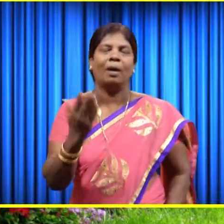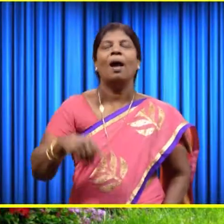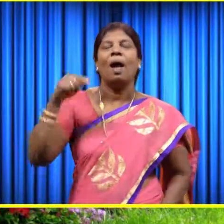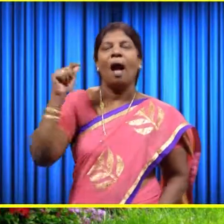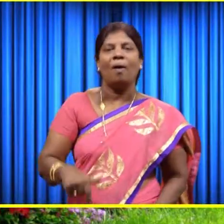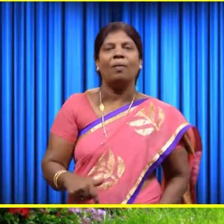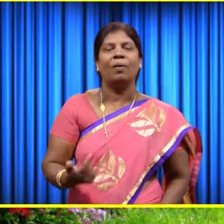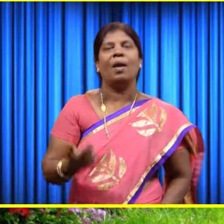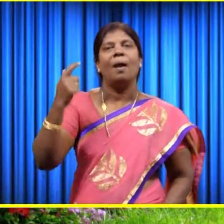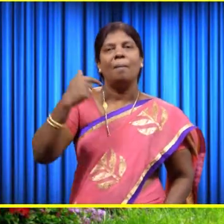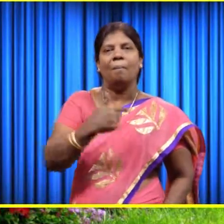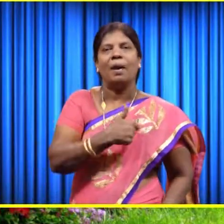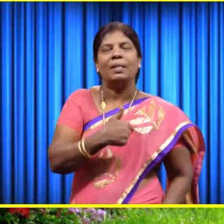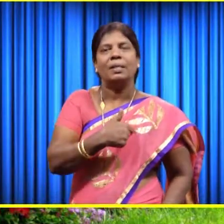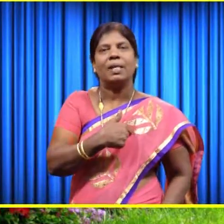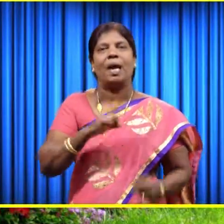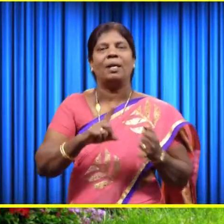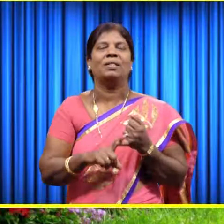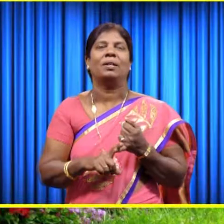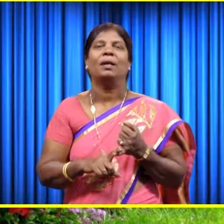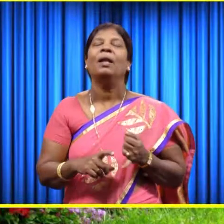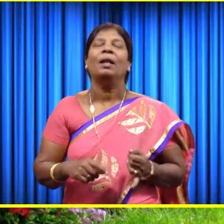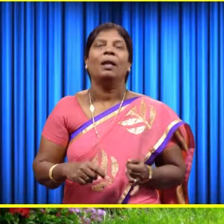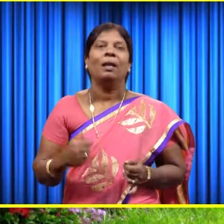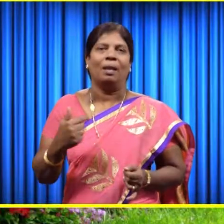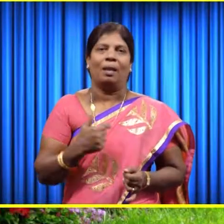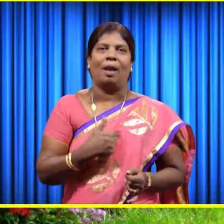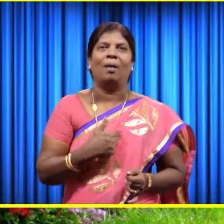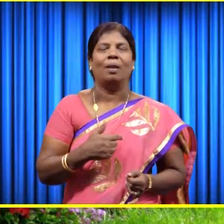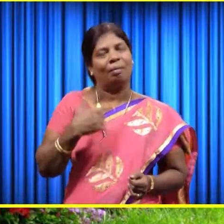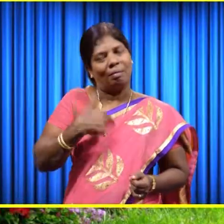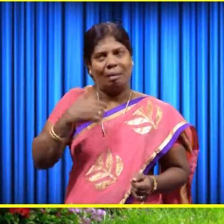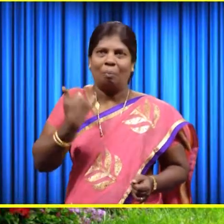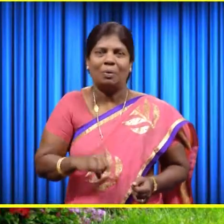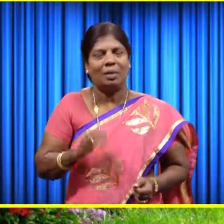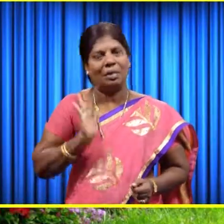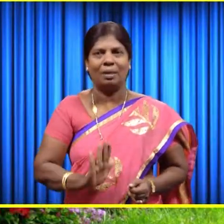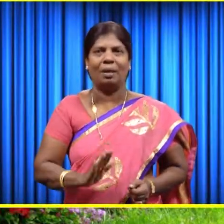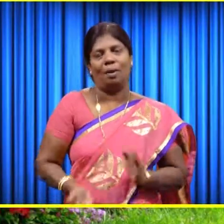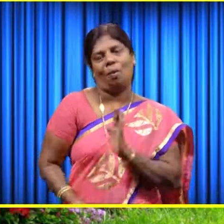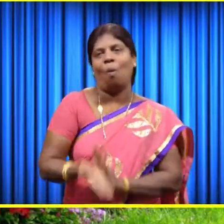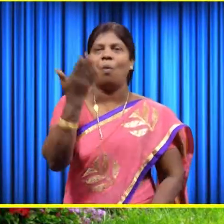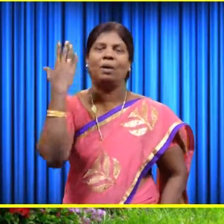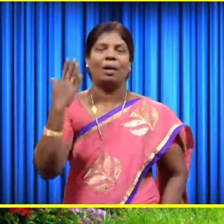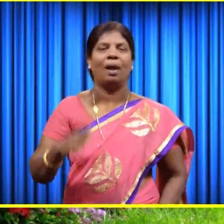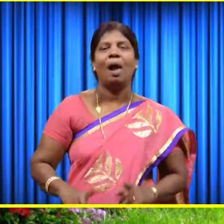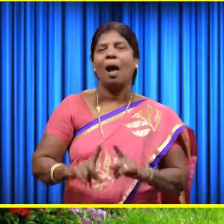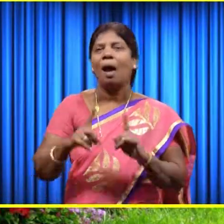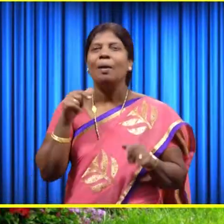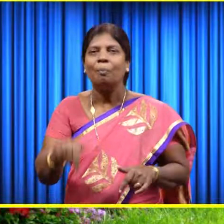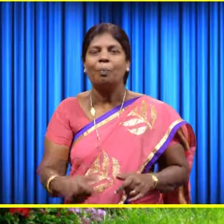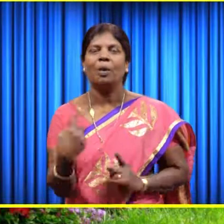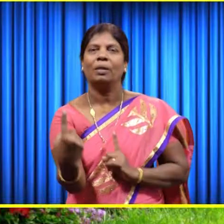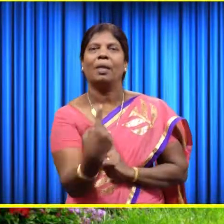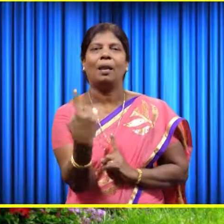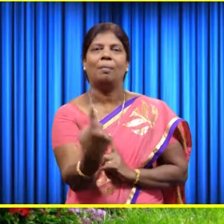அவர்களுடைய மனசாட்சி அவர்களுடைய வாழ்க்கையை குறித்து அவர்களை பாதித்திருக்கலாம், அவர்கள் ஓடிவிட்டார்கள். இப்பொழுது அந்த